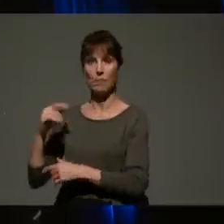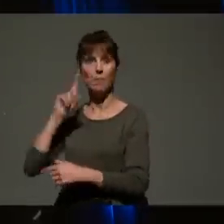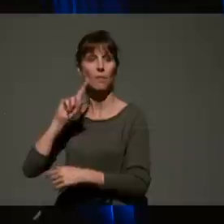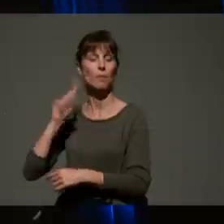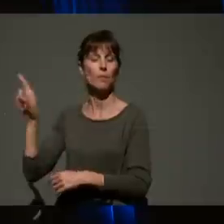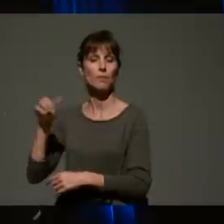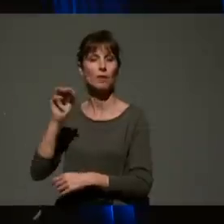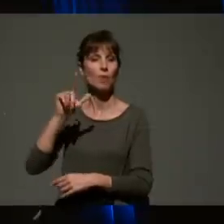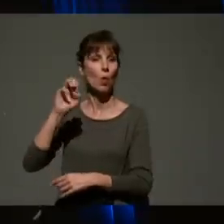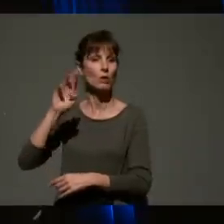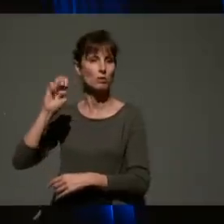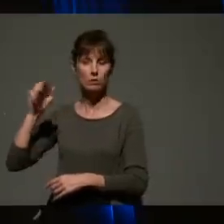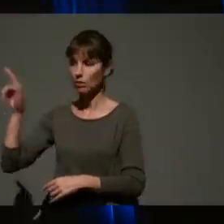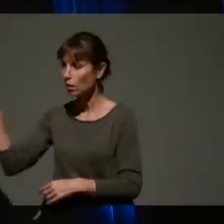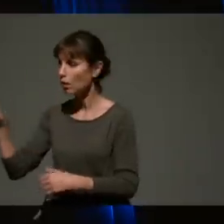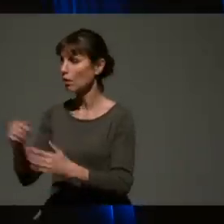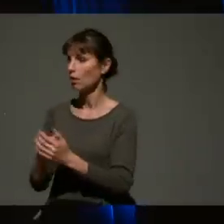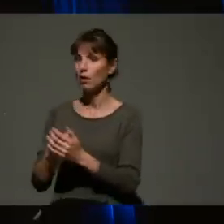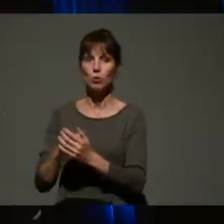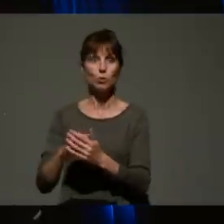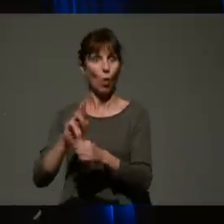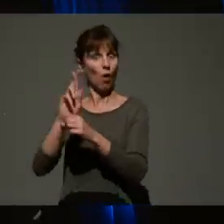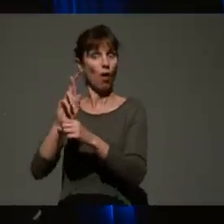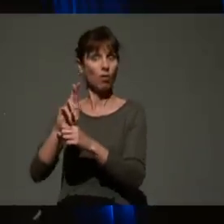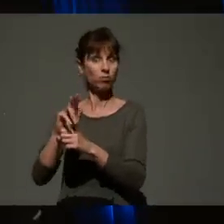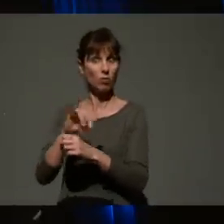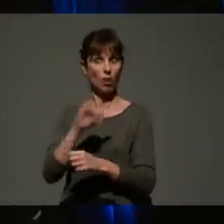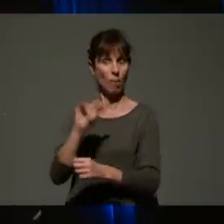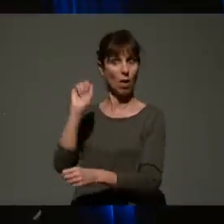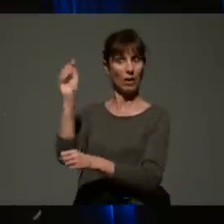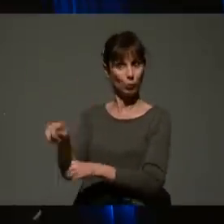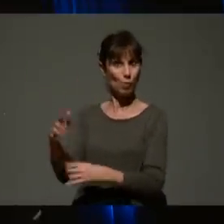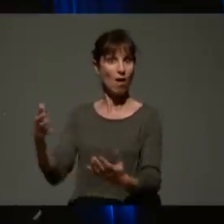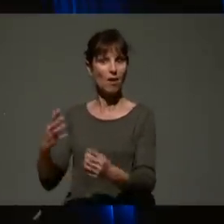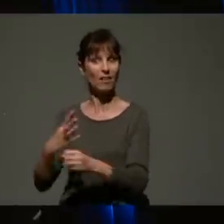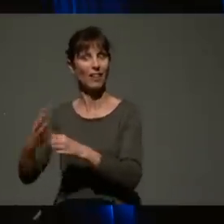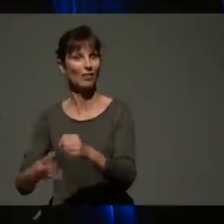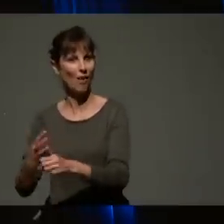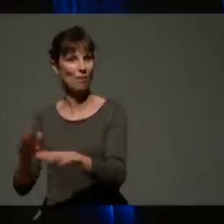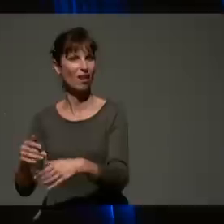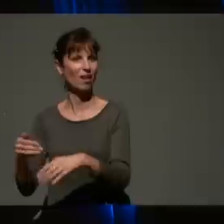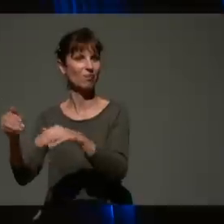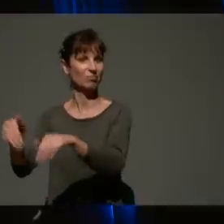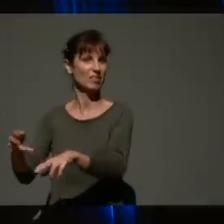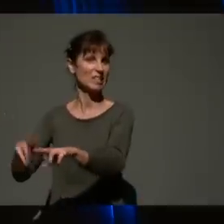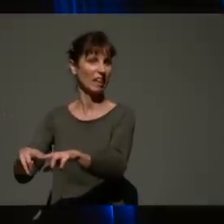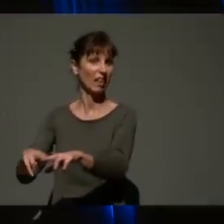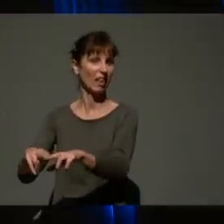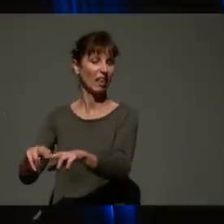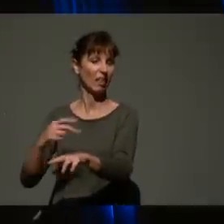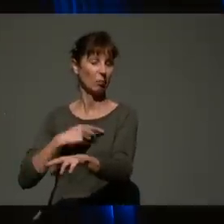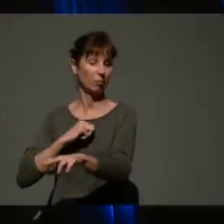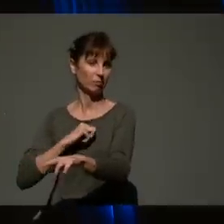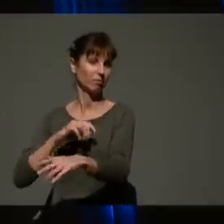battus. Par contre, elle est décédée 4 ans après d'un accident vasculaire cérébral. Ça pose quand même un certain nombre de questions et